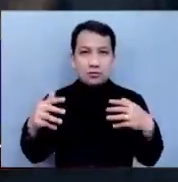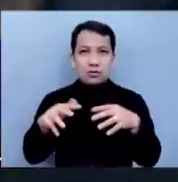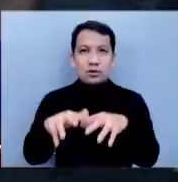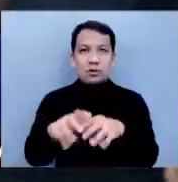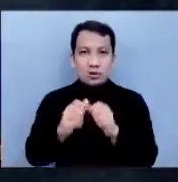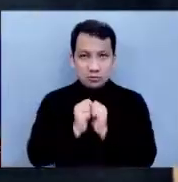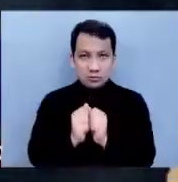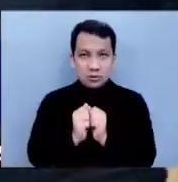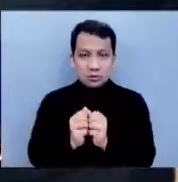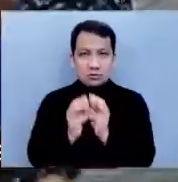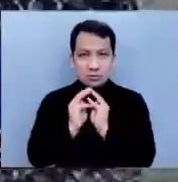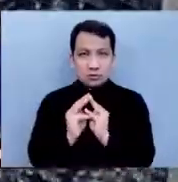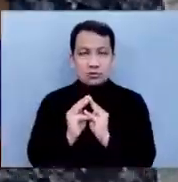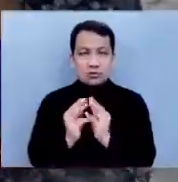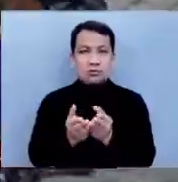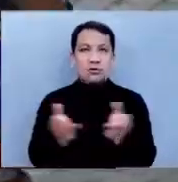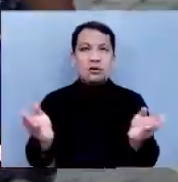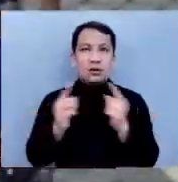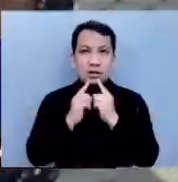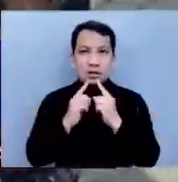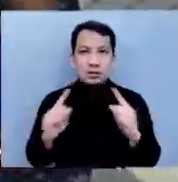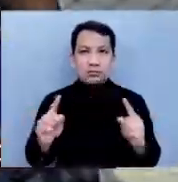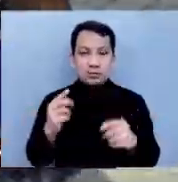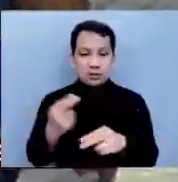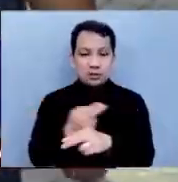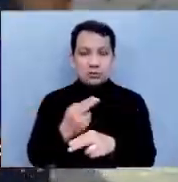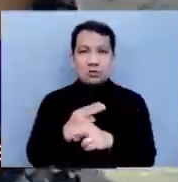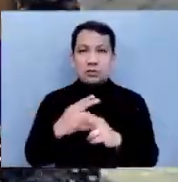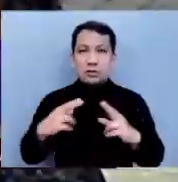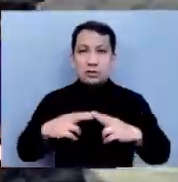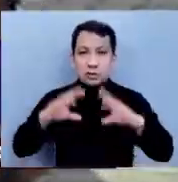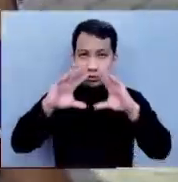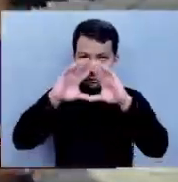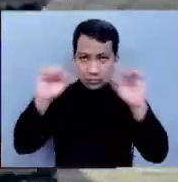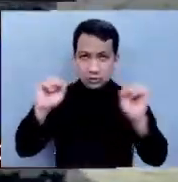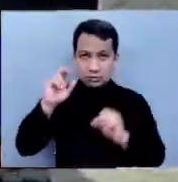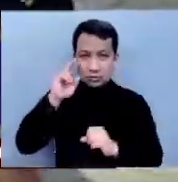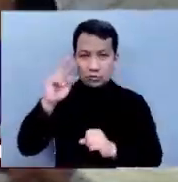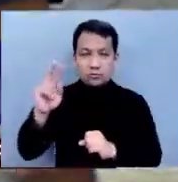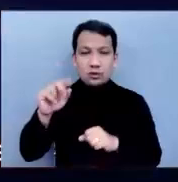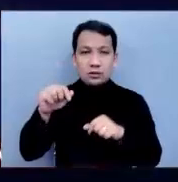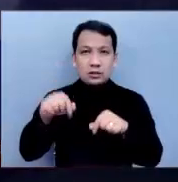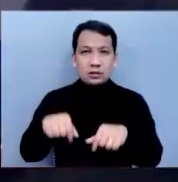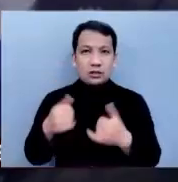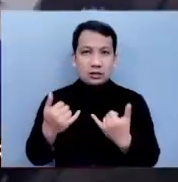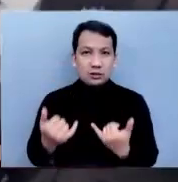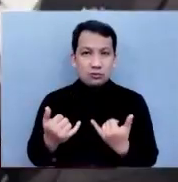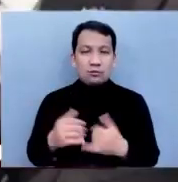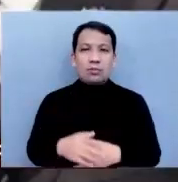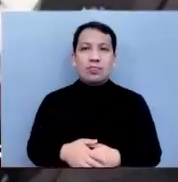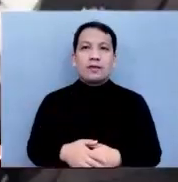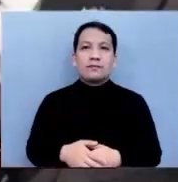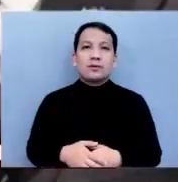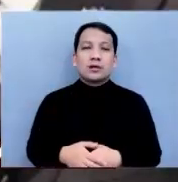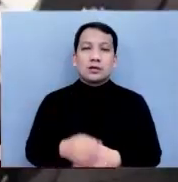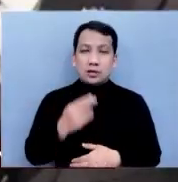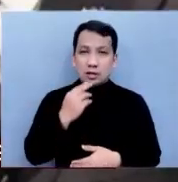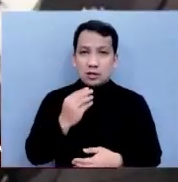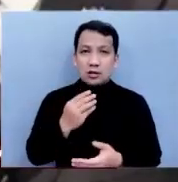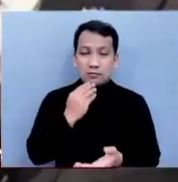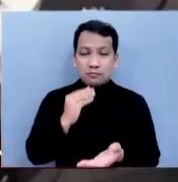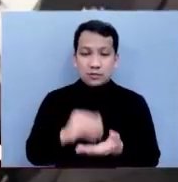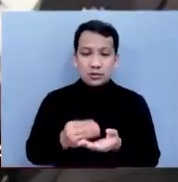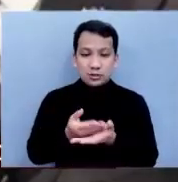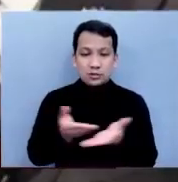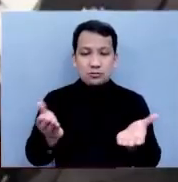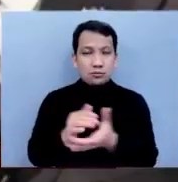kapatid na Muslim, idineklarang regular holiday ni Pangulong Bongbong Marcos ang araw na ito. Nagpaabot din ng Pangulo ng pagbati